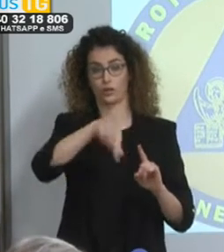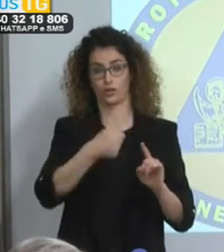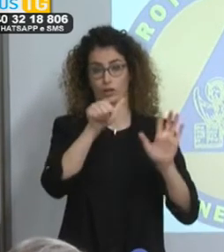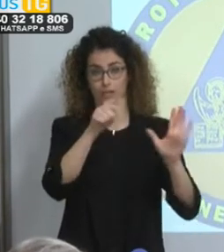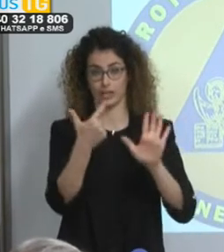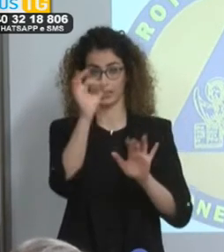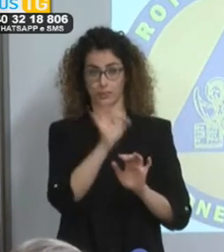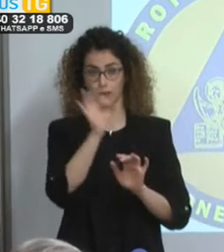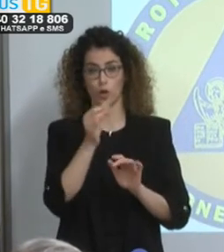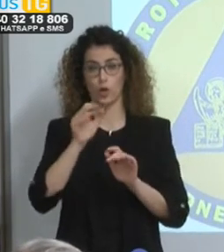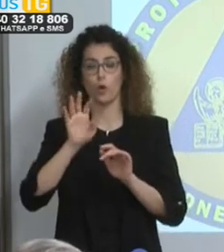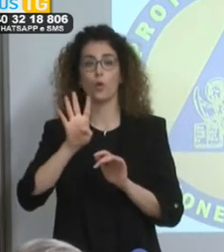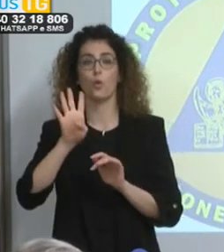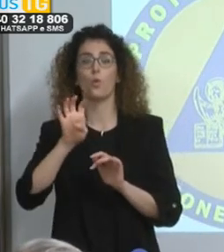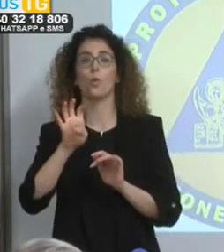2,67%,